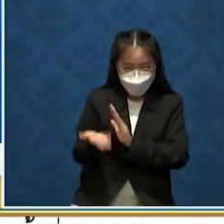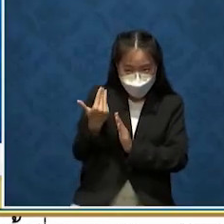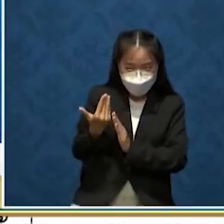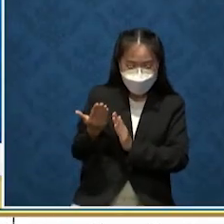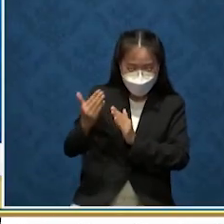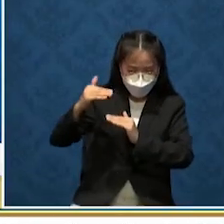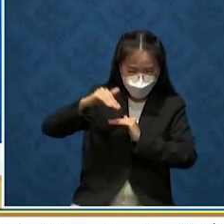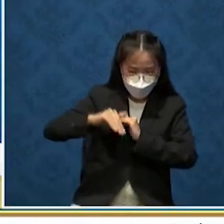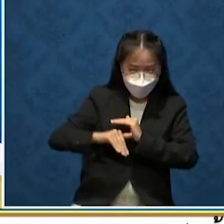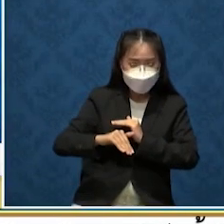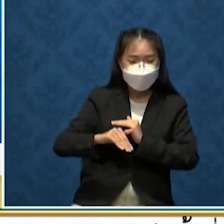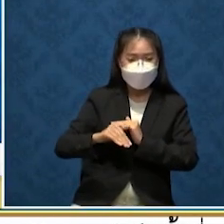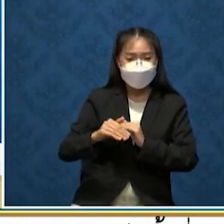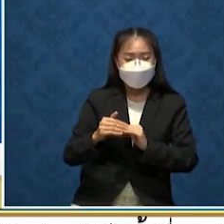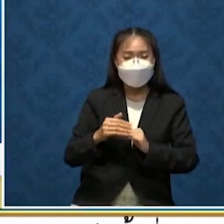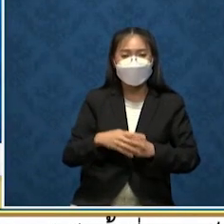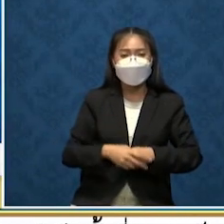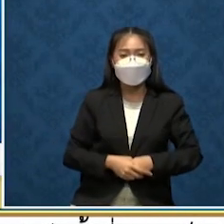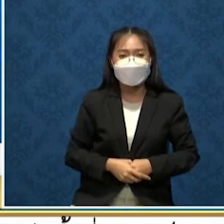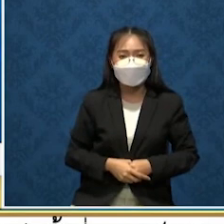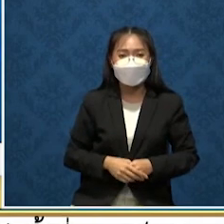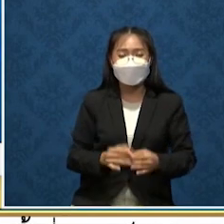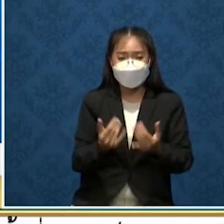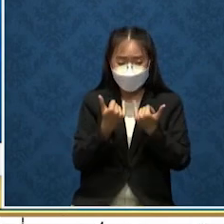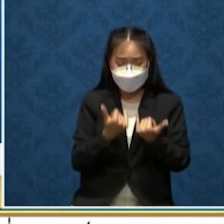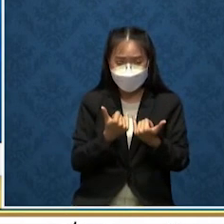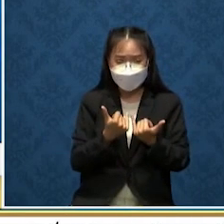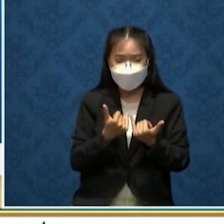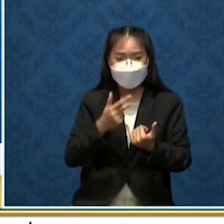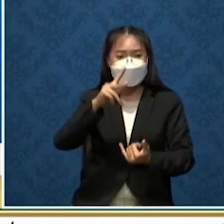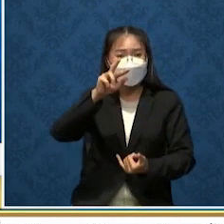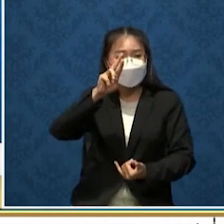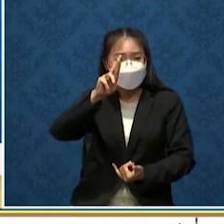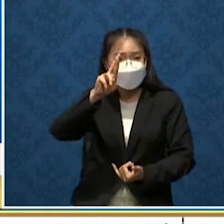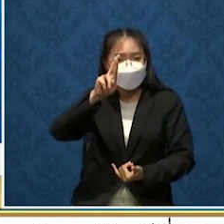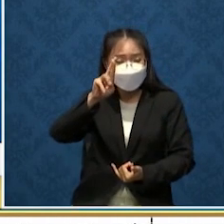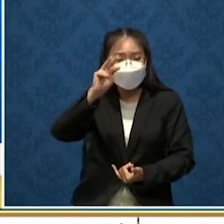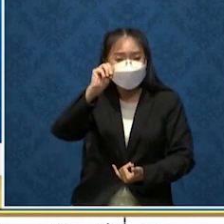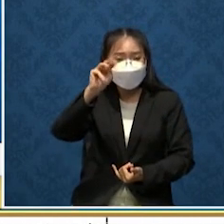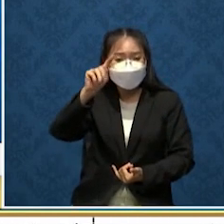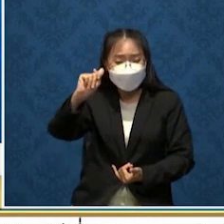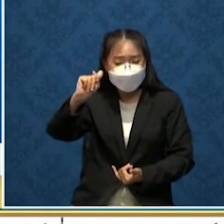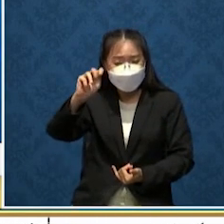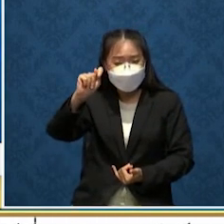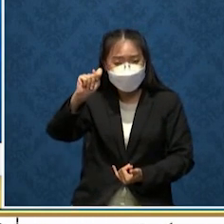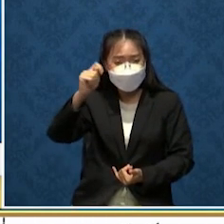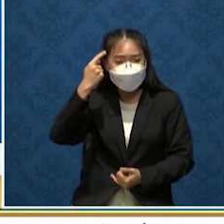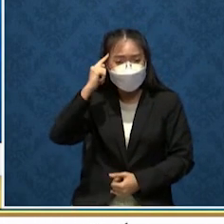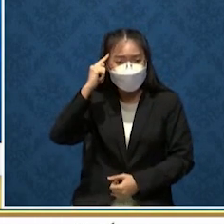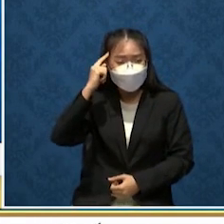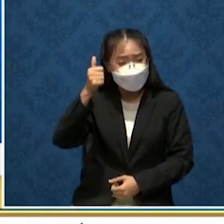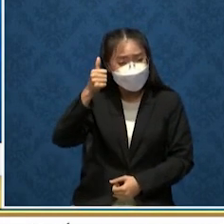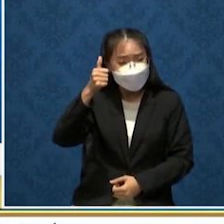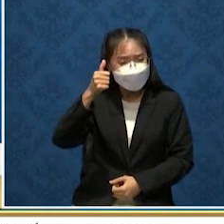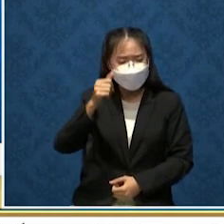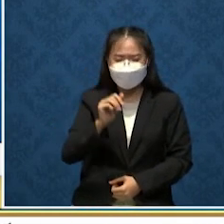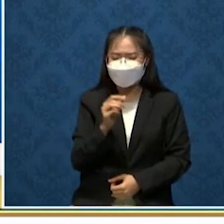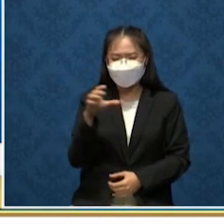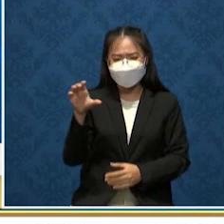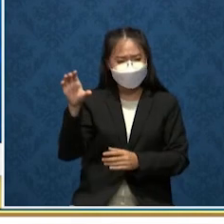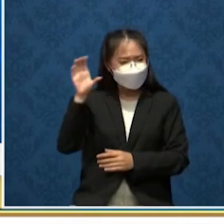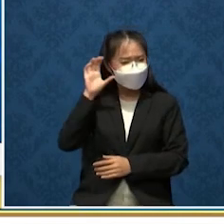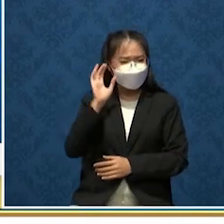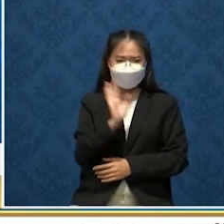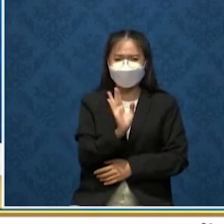ถามว่าเรื่องนี้รัฐมนตรีไม่รู้ได้ไหมใครเชื่อบ้างพี่น้องประชาชนที่เป็น